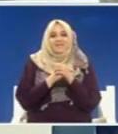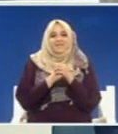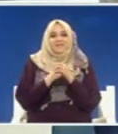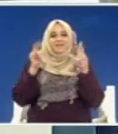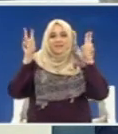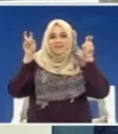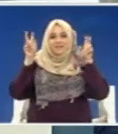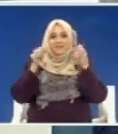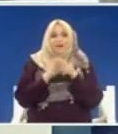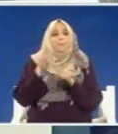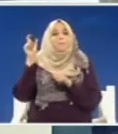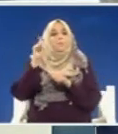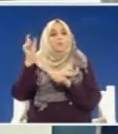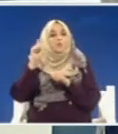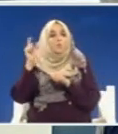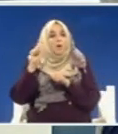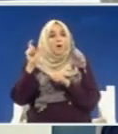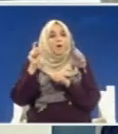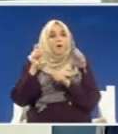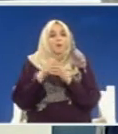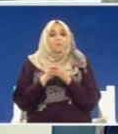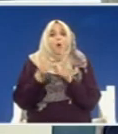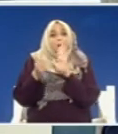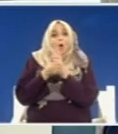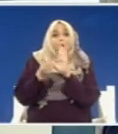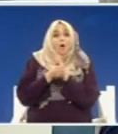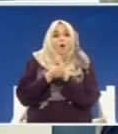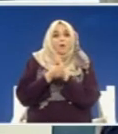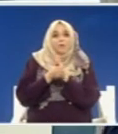عنوان المسلمون الدور